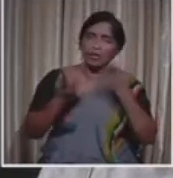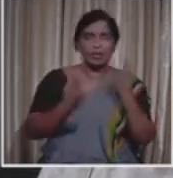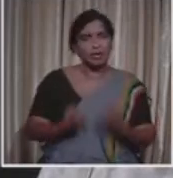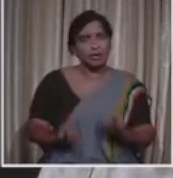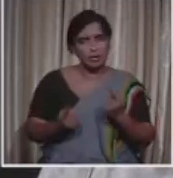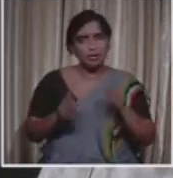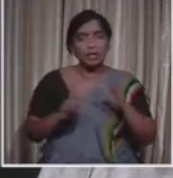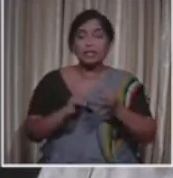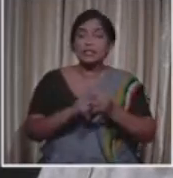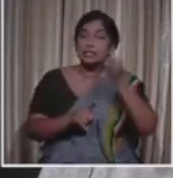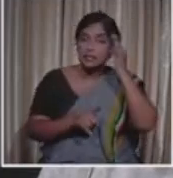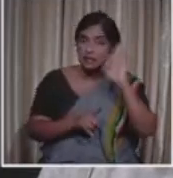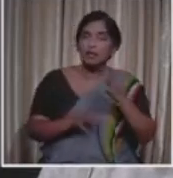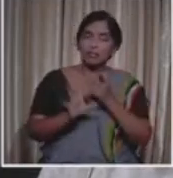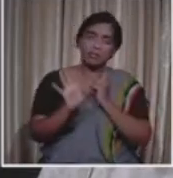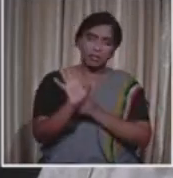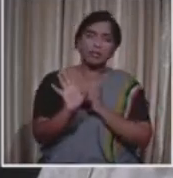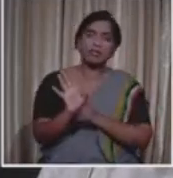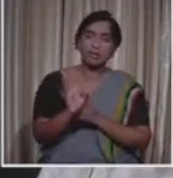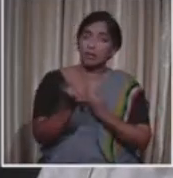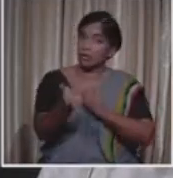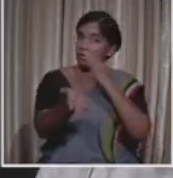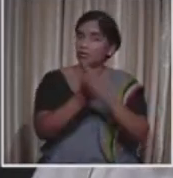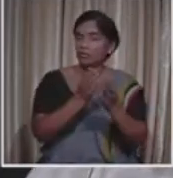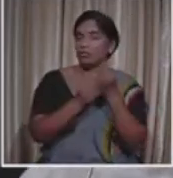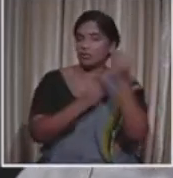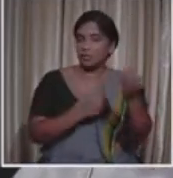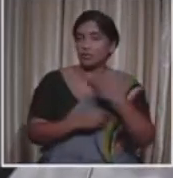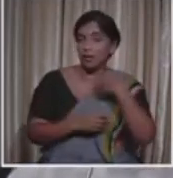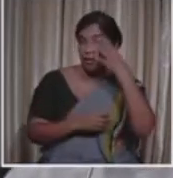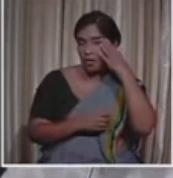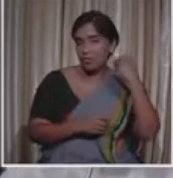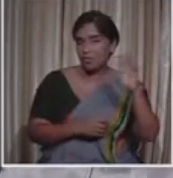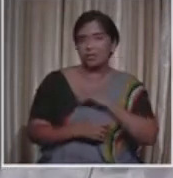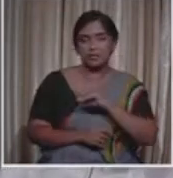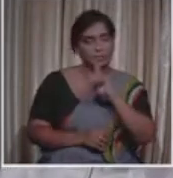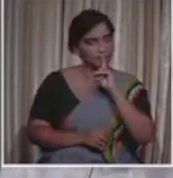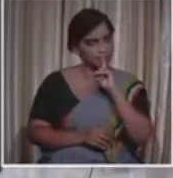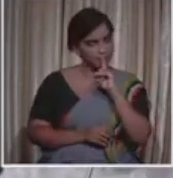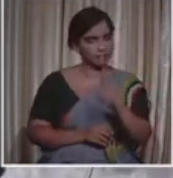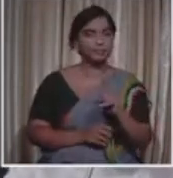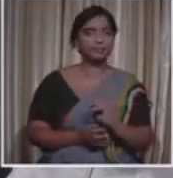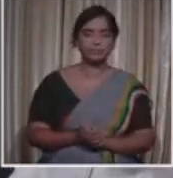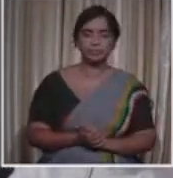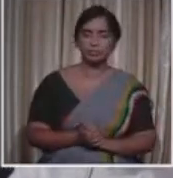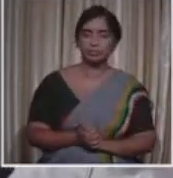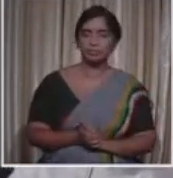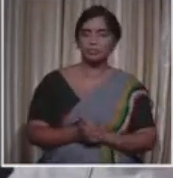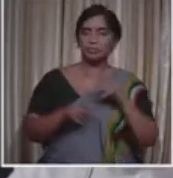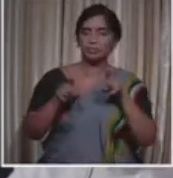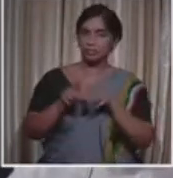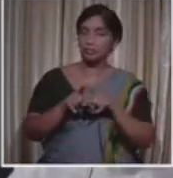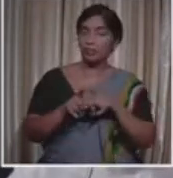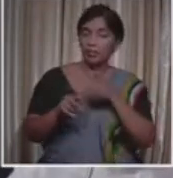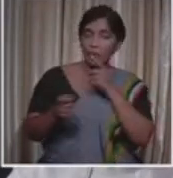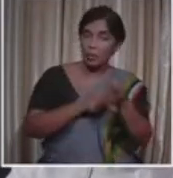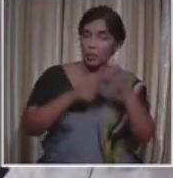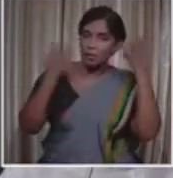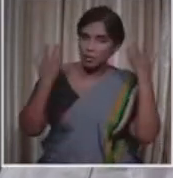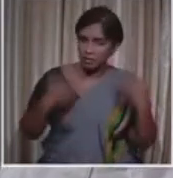තිබුණත් ජනාධිපතිතුමා සෑම විටම දායකත්ව දුන්නා කියන කාරණය අමතක කරන්න එපා කියලා අපි තමුන්නාසල බොහොම පැහැදිලිව සඳහන් කරනවා. ඒ ප්‍රහාරයෙන්